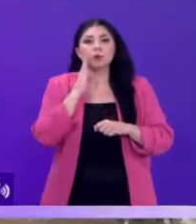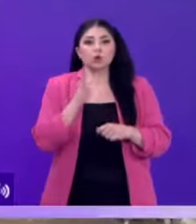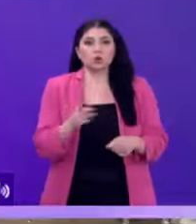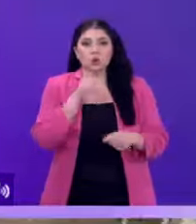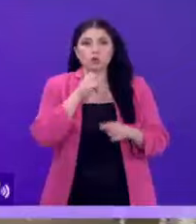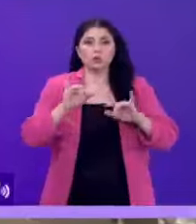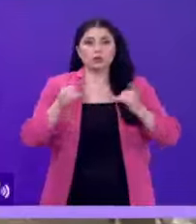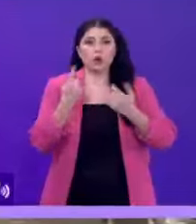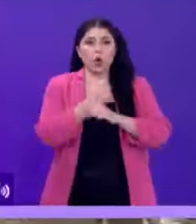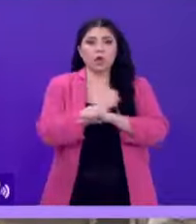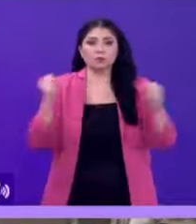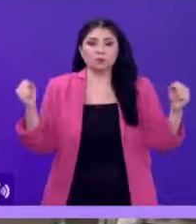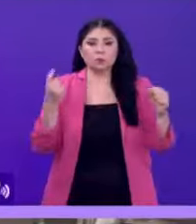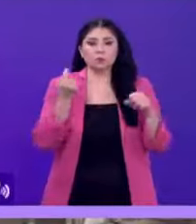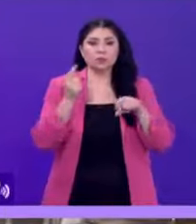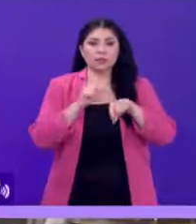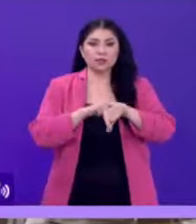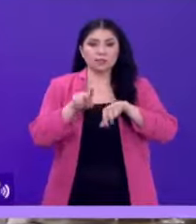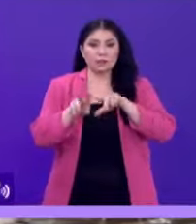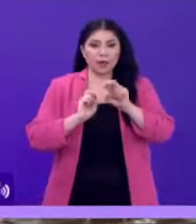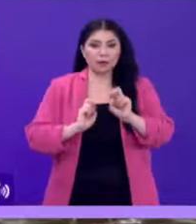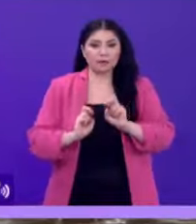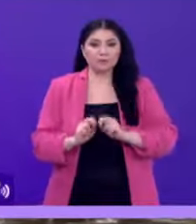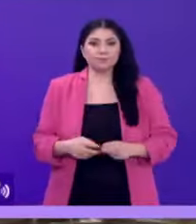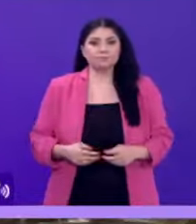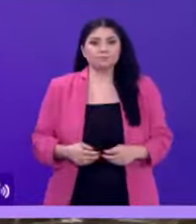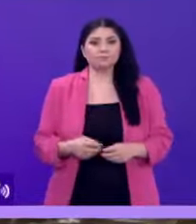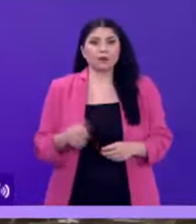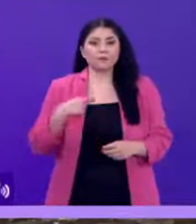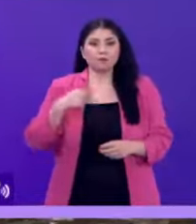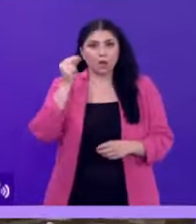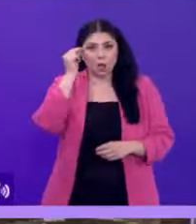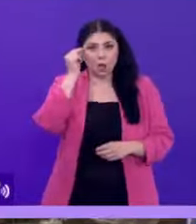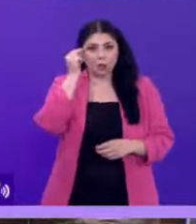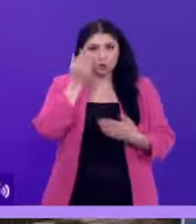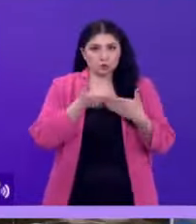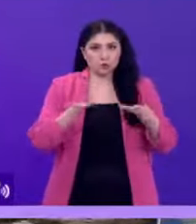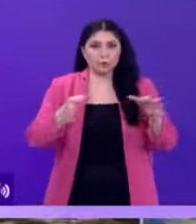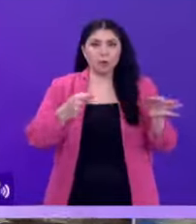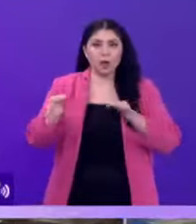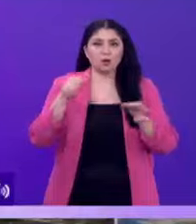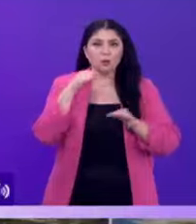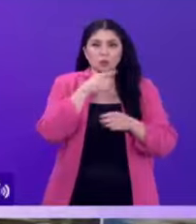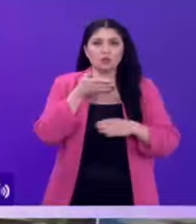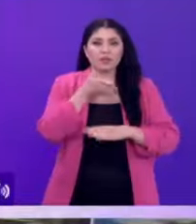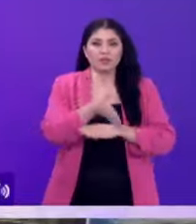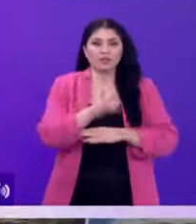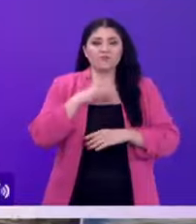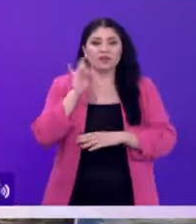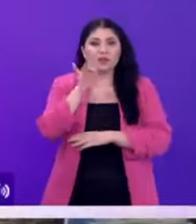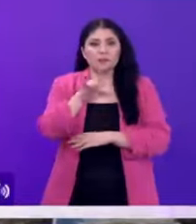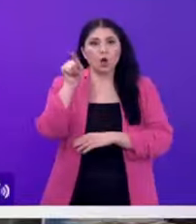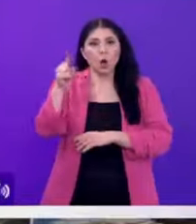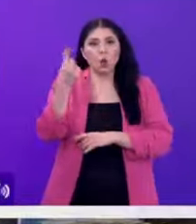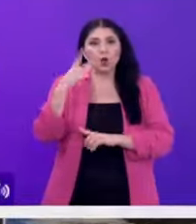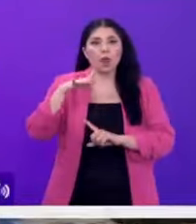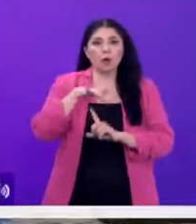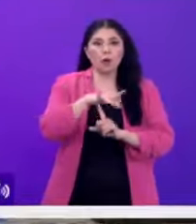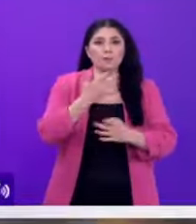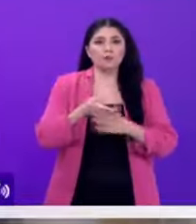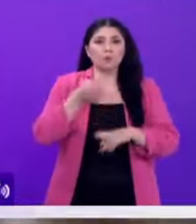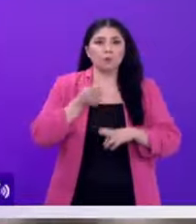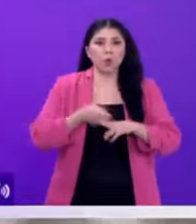Botoșani, unde s-a produs explozie în urmă cu puțin timp. A fost activat planul roșu de intervenție acolo și va fi trimis și un elicopter